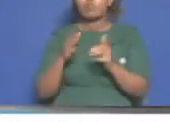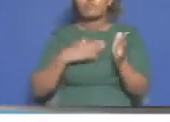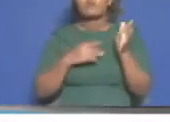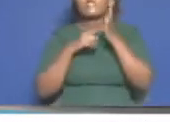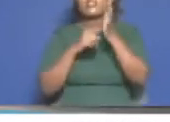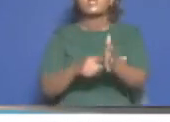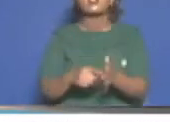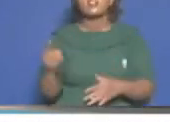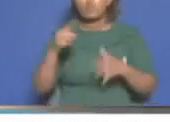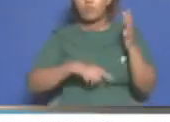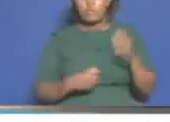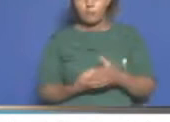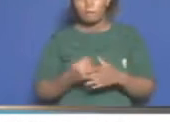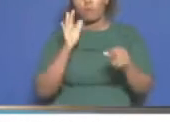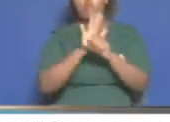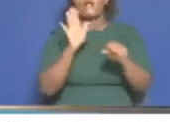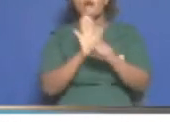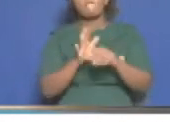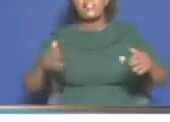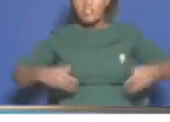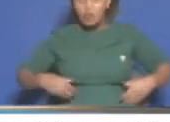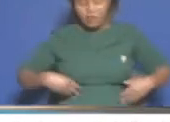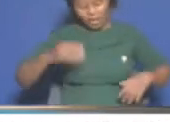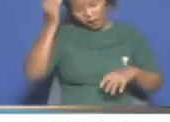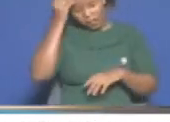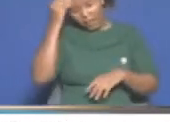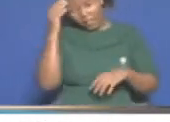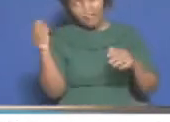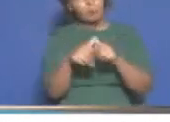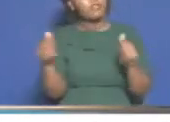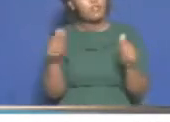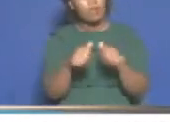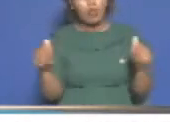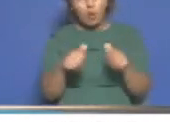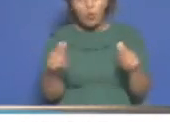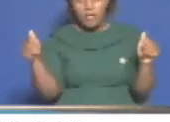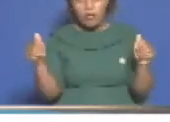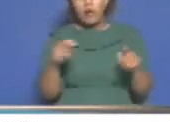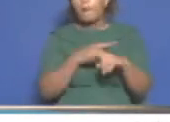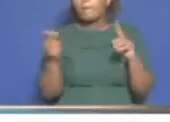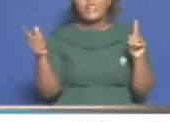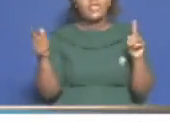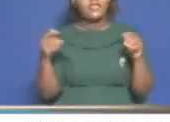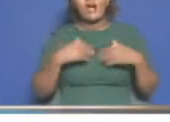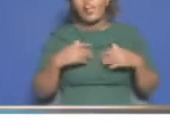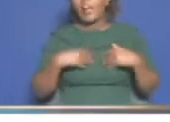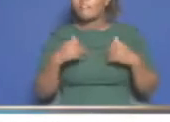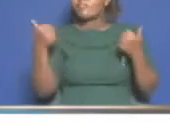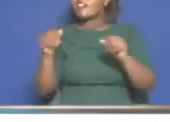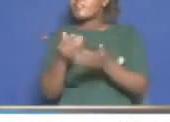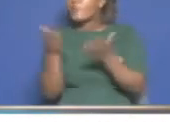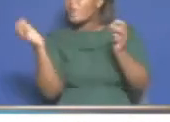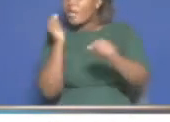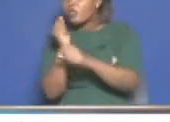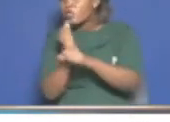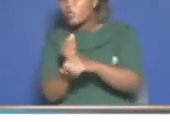vijana wengi sana wamesoma na wako huku nje na shahada. Na hawana mahali popote pa kwenda, hawana chochote